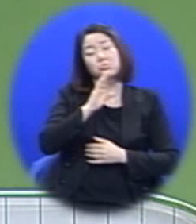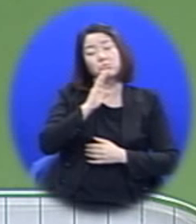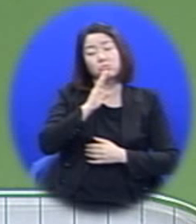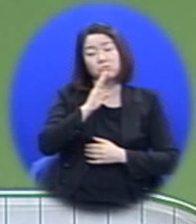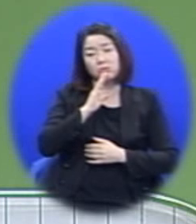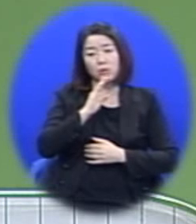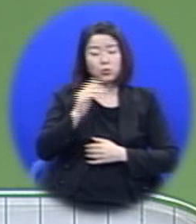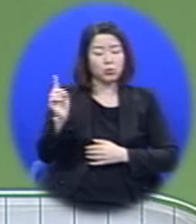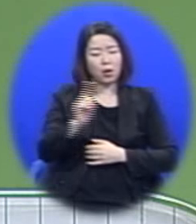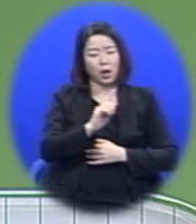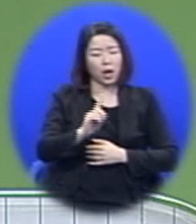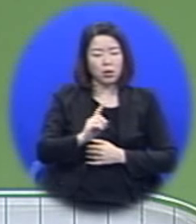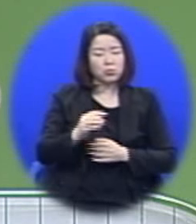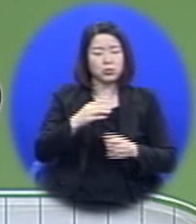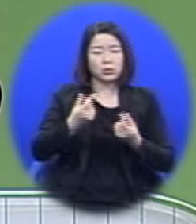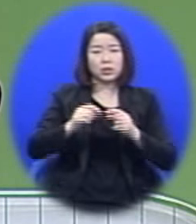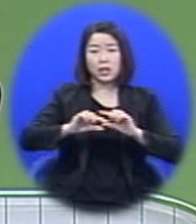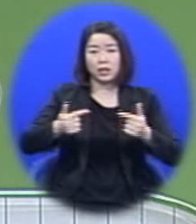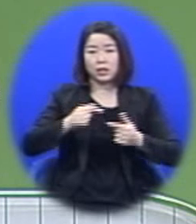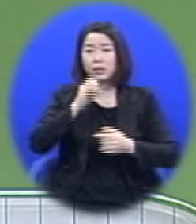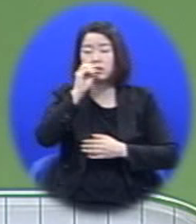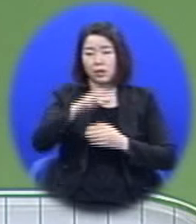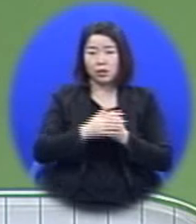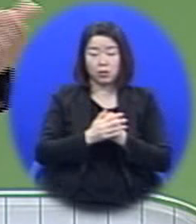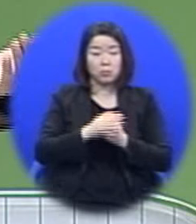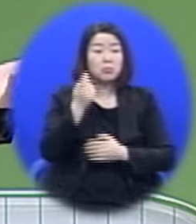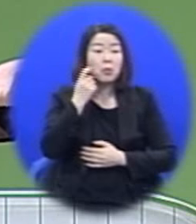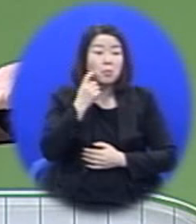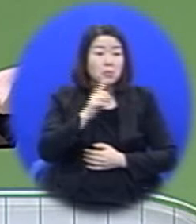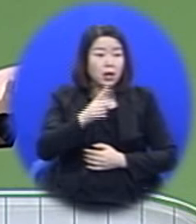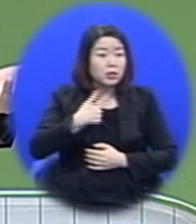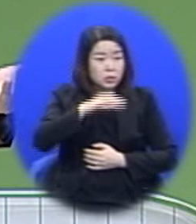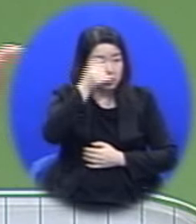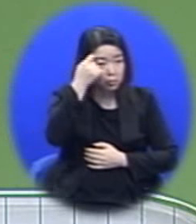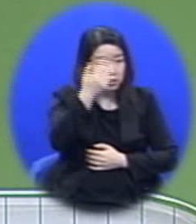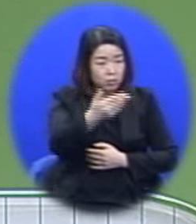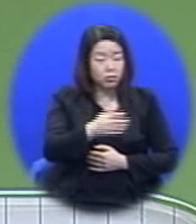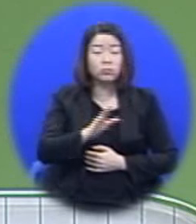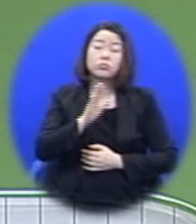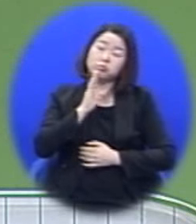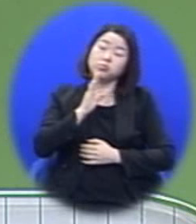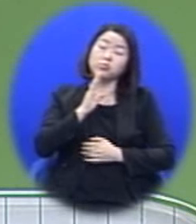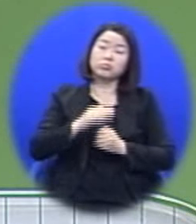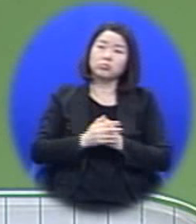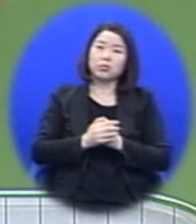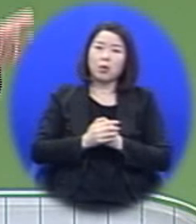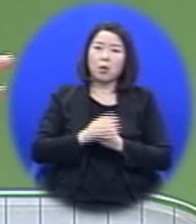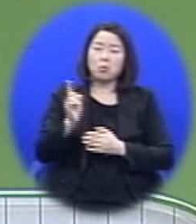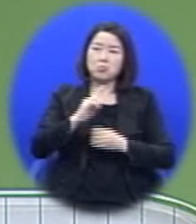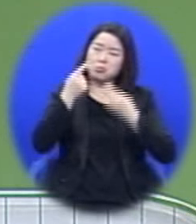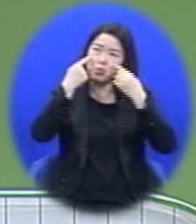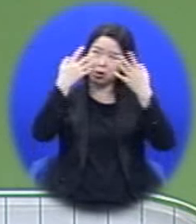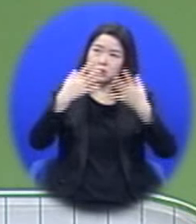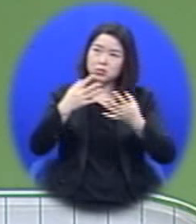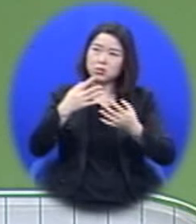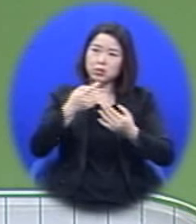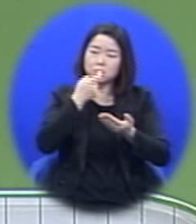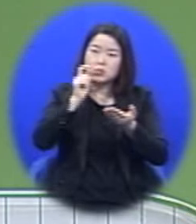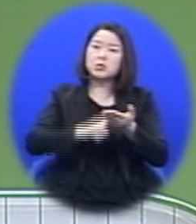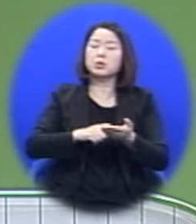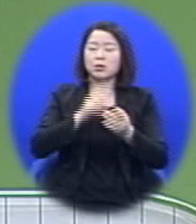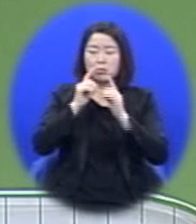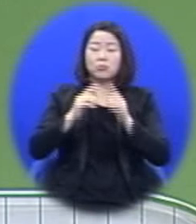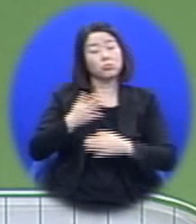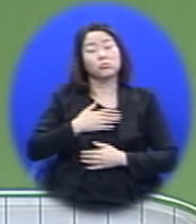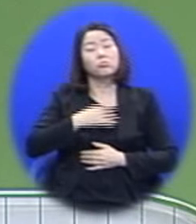합니다. 거짓말 한 적이 있습니까? 물론이죠. 아주 너무 명쾌하게 대답. 저 거짓말